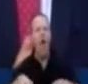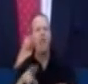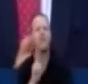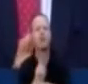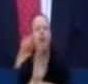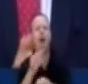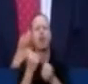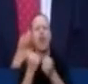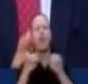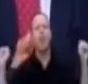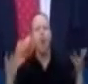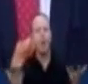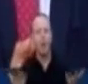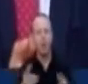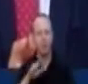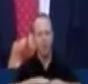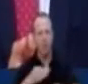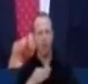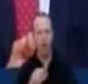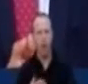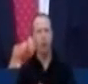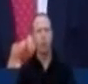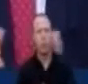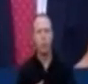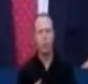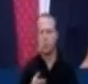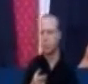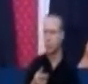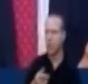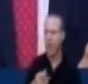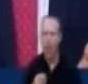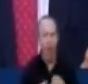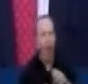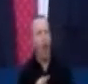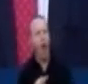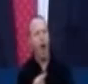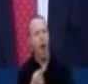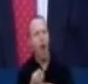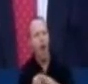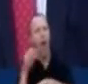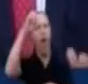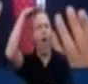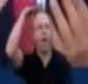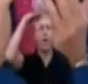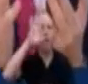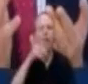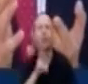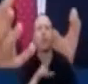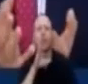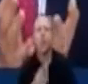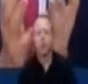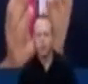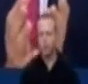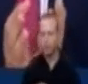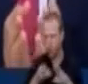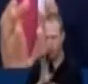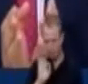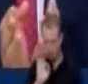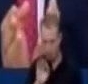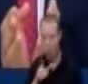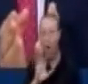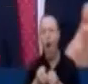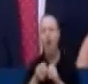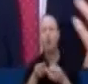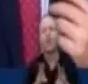של הדמוקרטיה, זה התפקיד שלנו לבוא ולהעיר איפה שיש בעיה. ולשיטתכם או לשיטת חלקכם, התפקיד